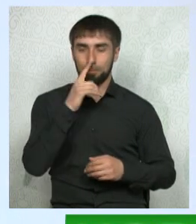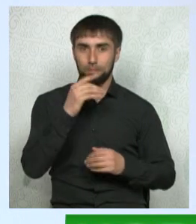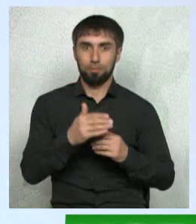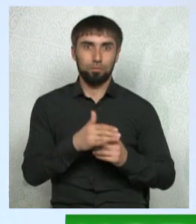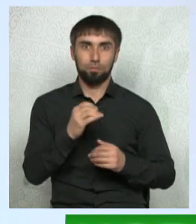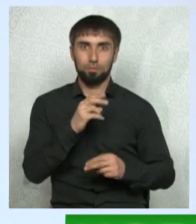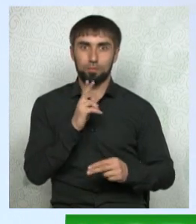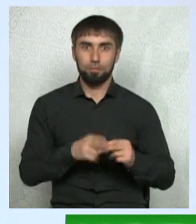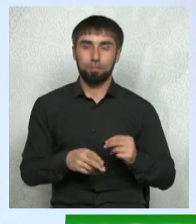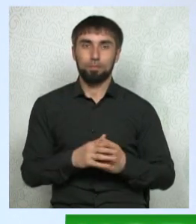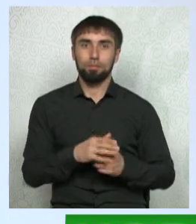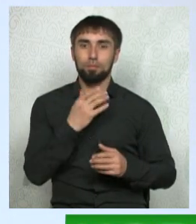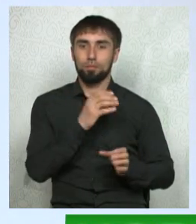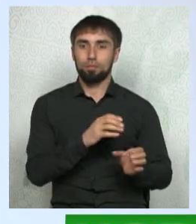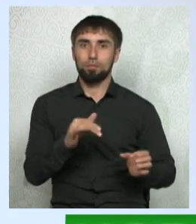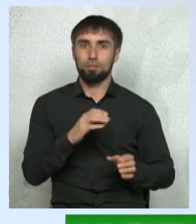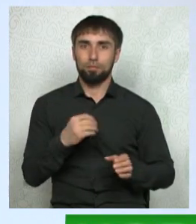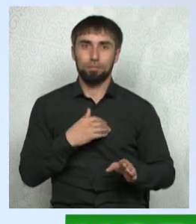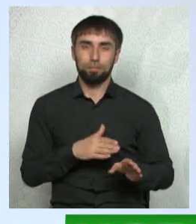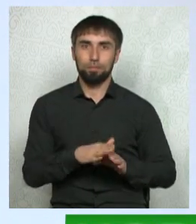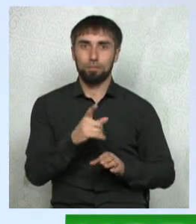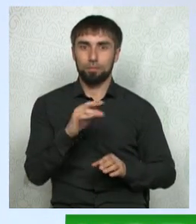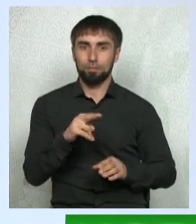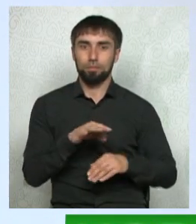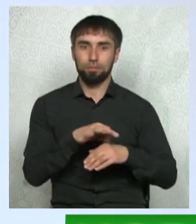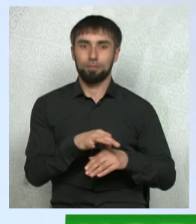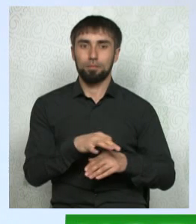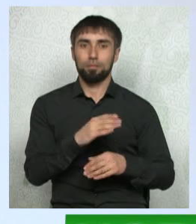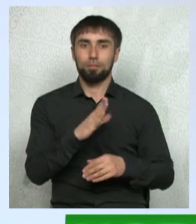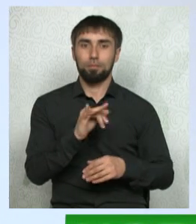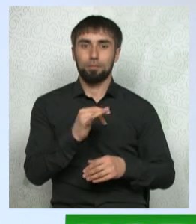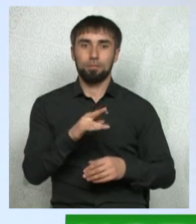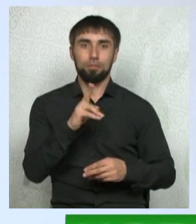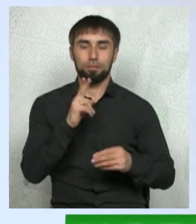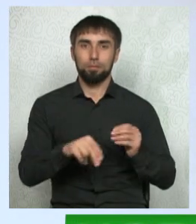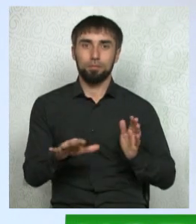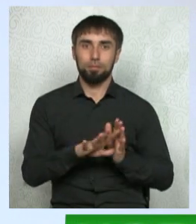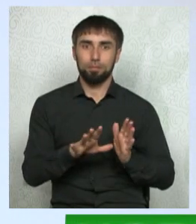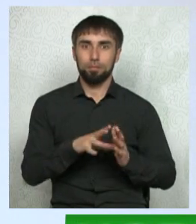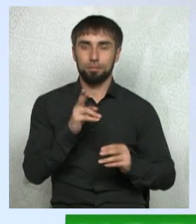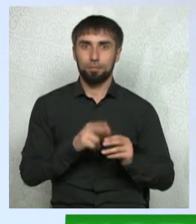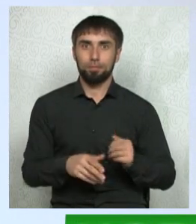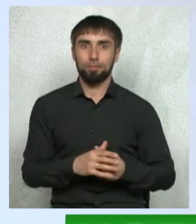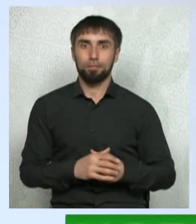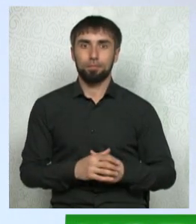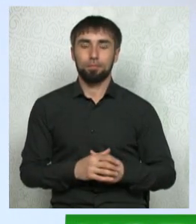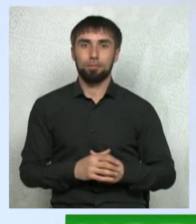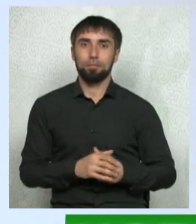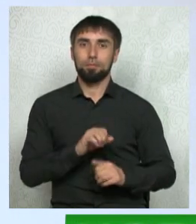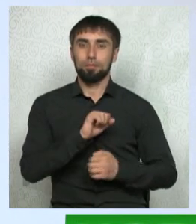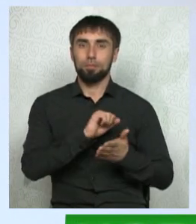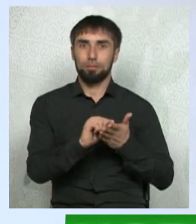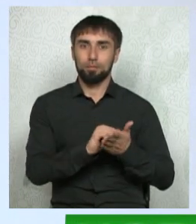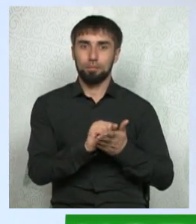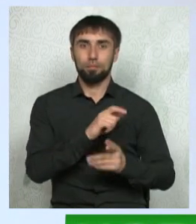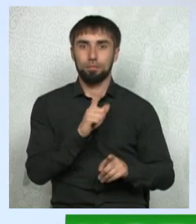завершен. Отопление у нас уже полным ходом идет. Вентиляция уже закончена, электрика закончена, штукатурка